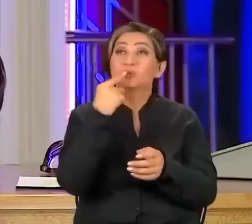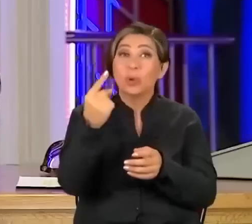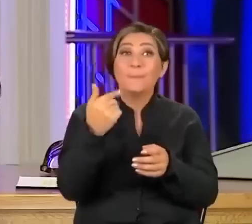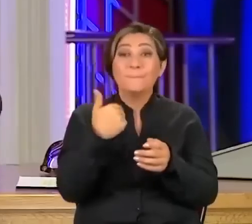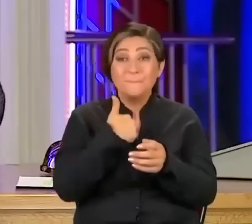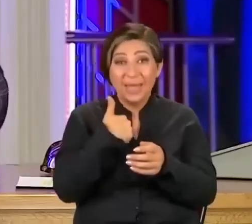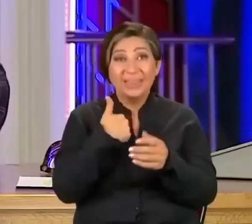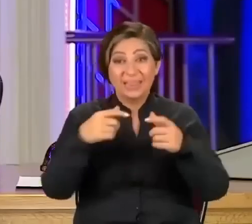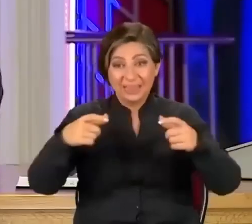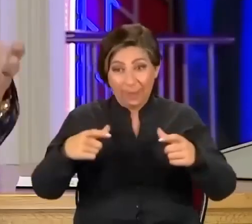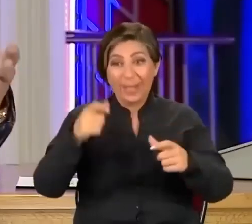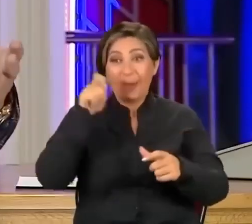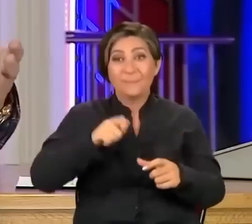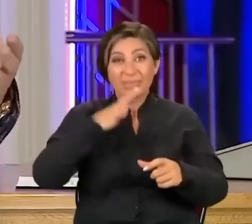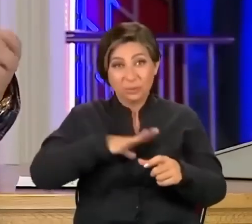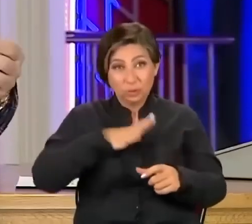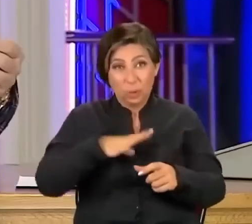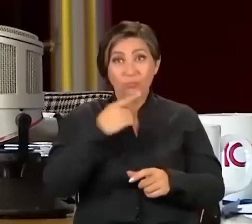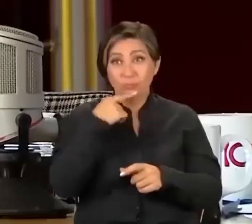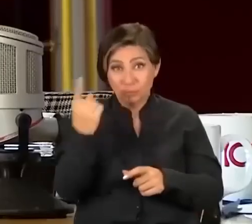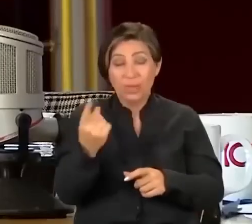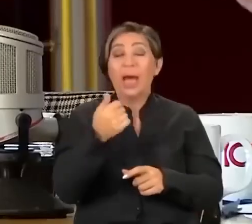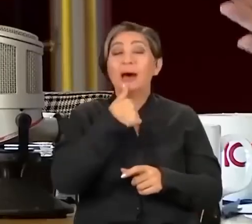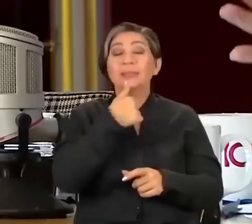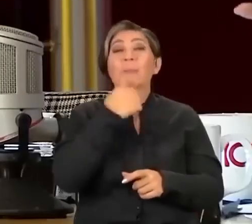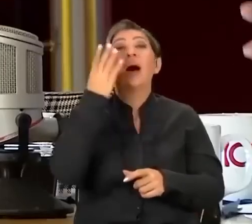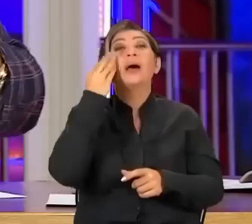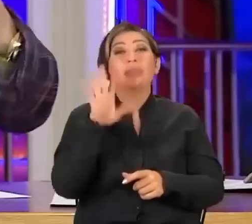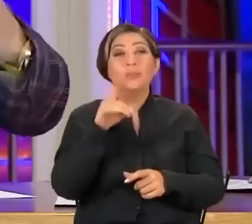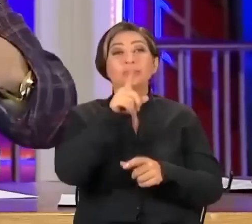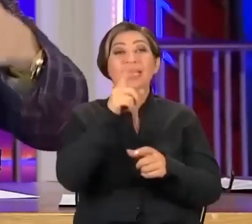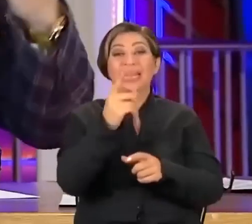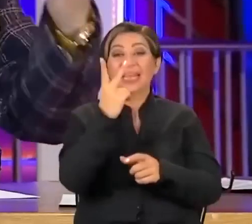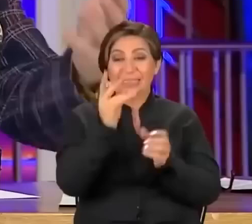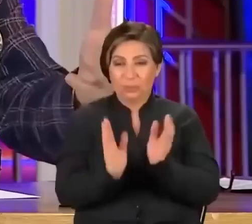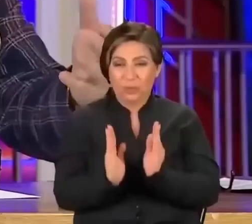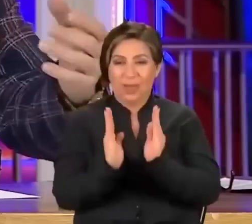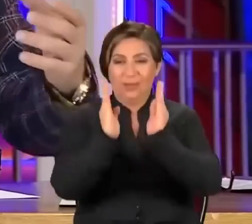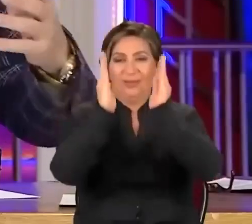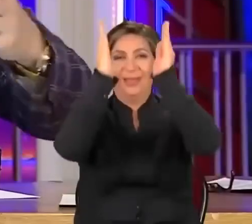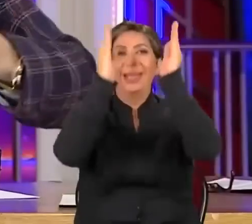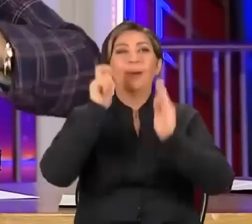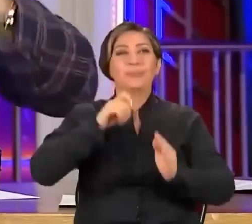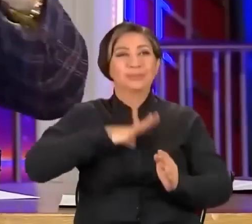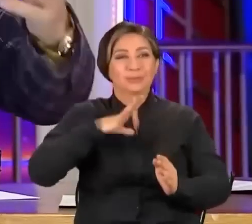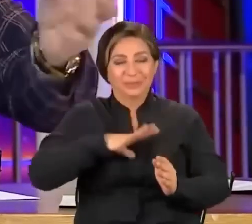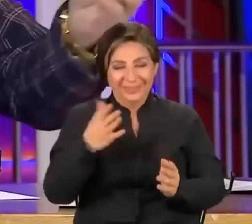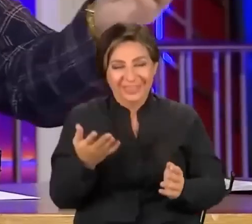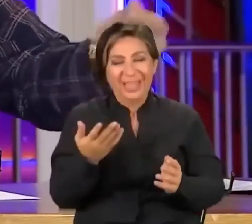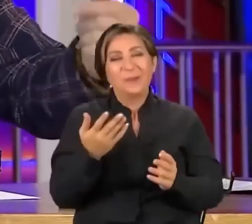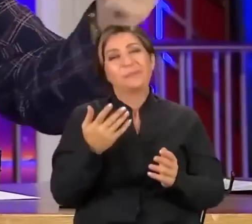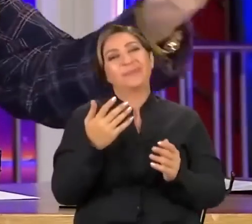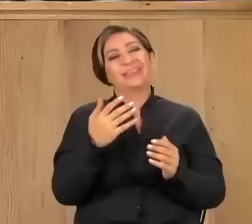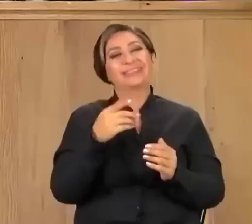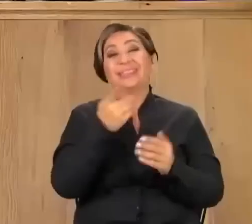ki, ben diyorsun... Tabak yapmak istiyorum diyorsun. Adam belki sanıyor ki sen ikiz kuleler yapmak istiyorsun. Sen